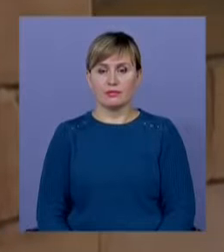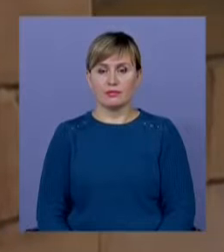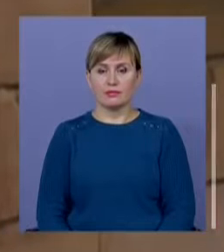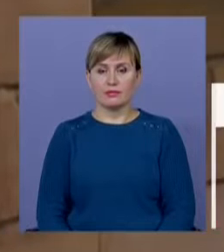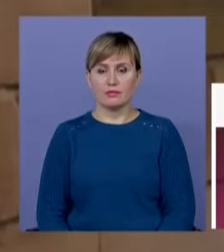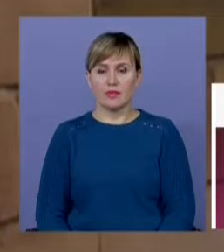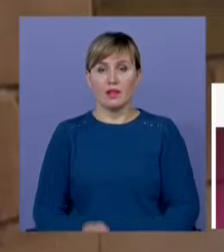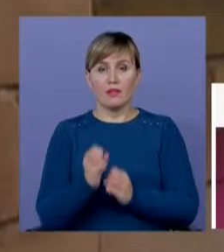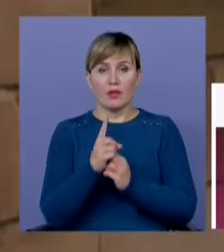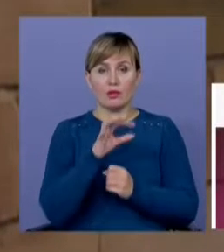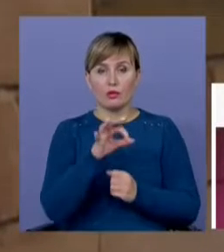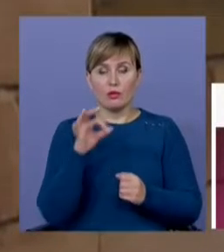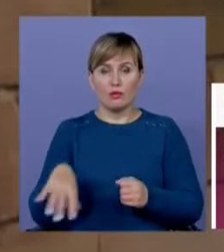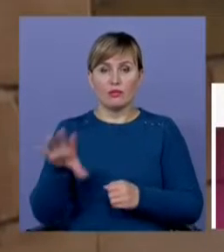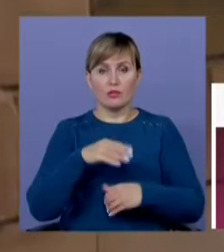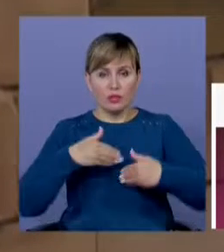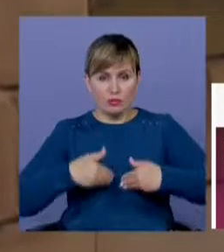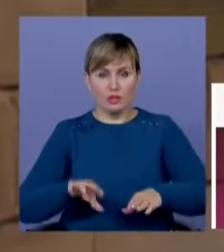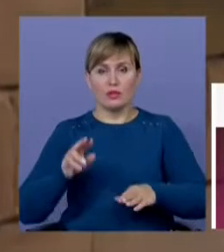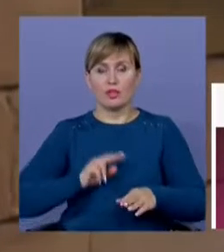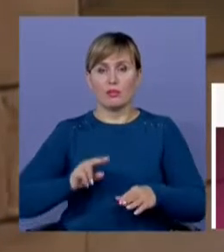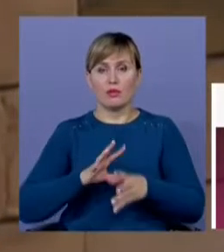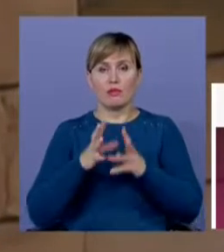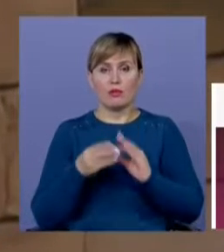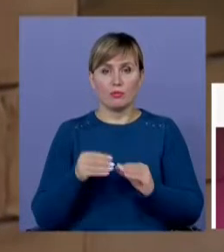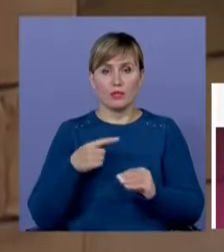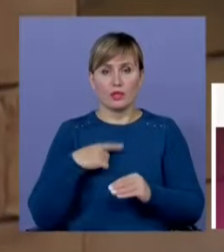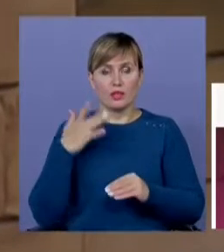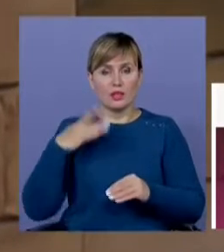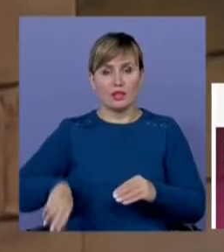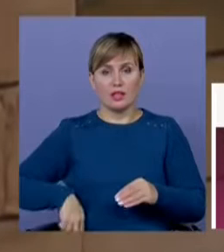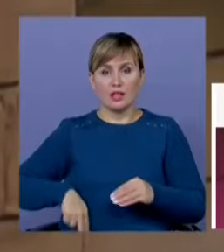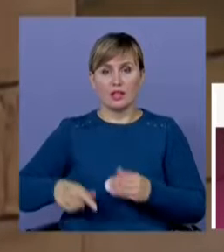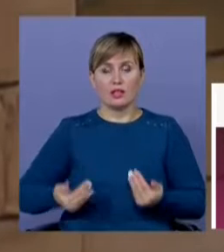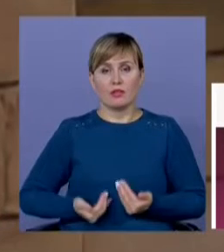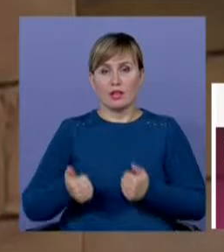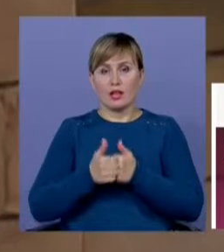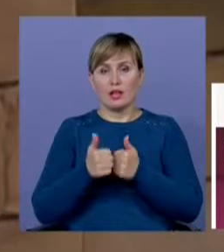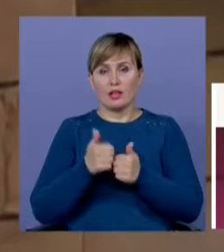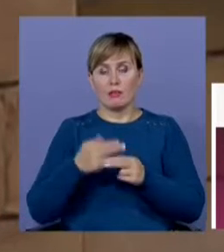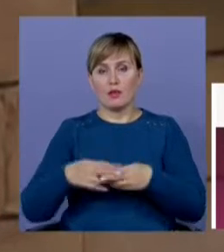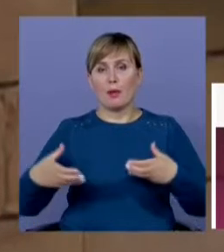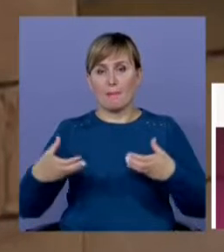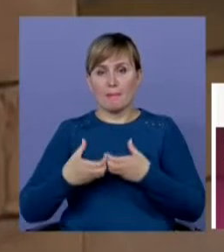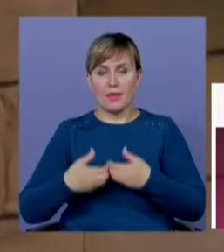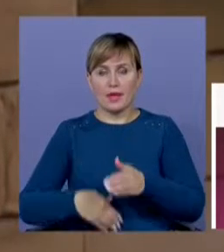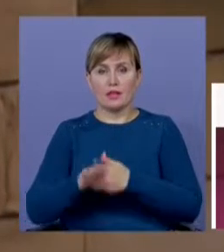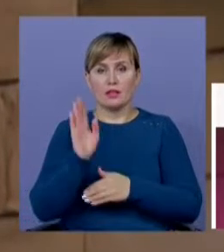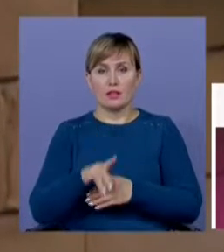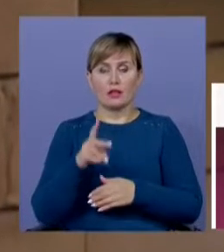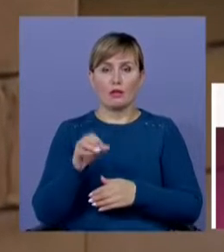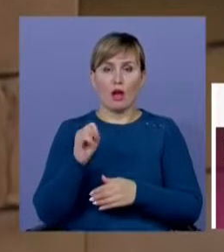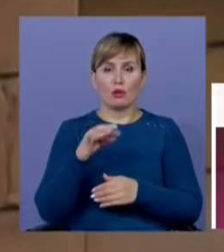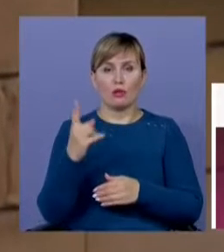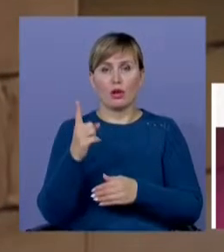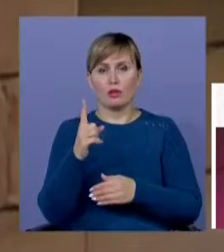куда-нибудь. В 11:00 мы вышли с работы. Вообще, я лично выхожу вместе с директором, он живет неподалеку, поэтому мы выходим вместе. Но Акнур ушла